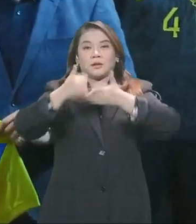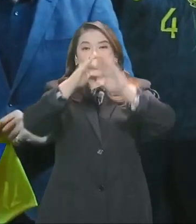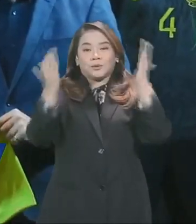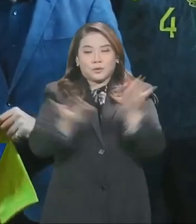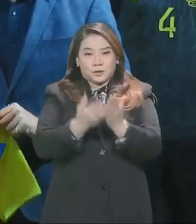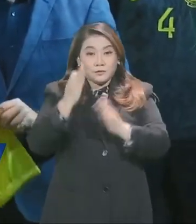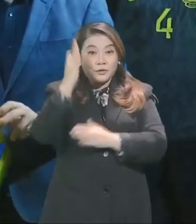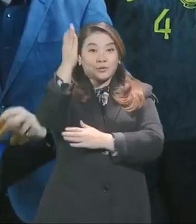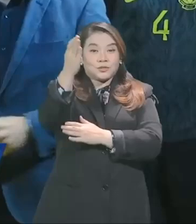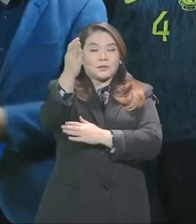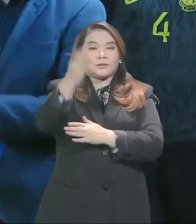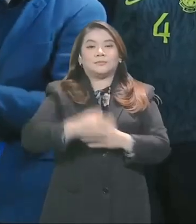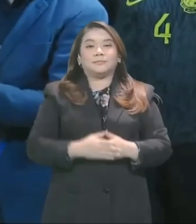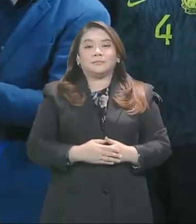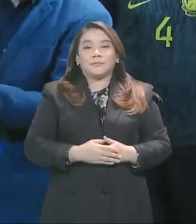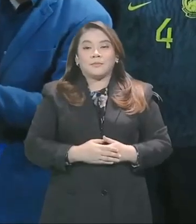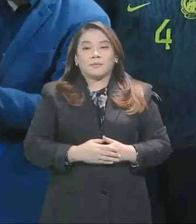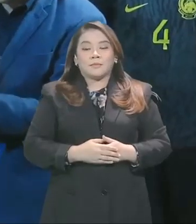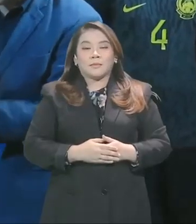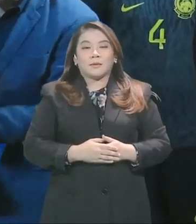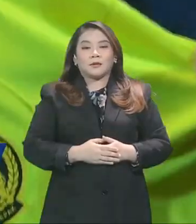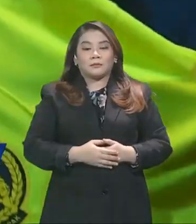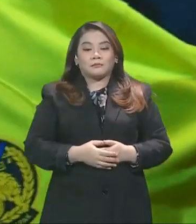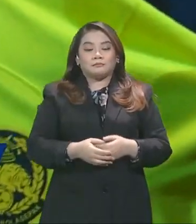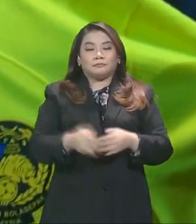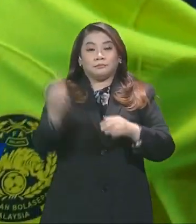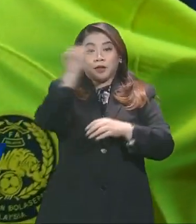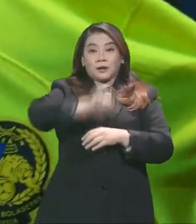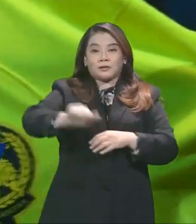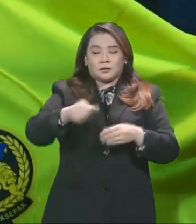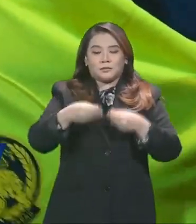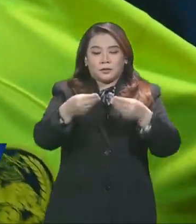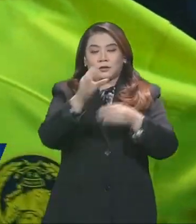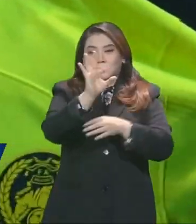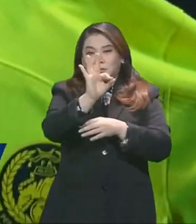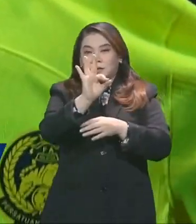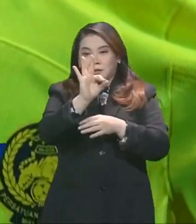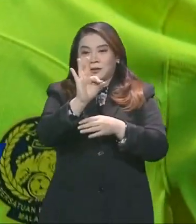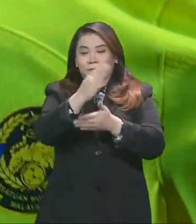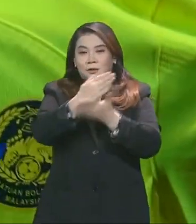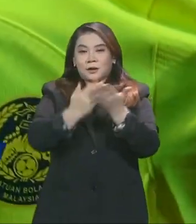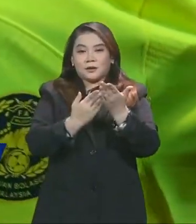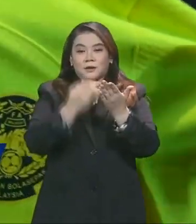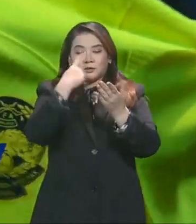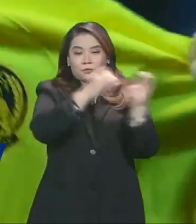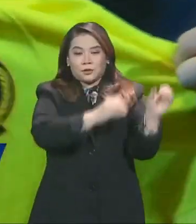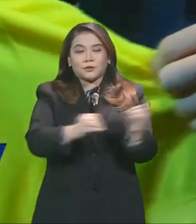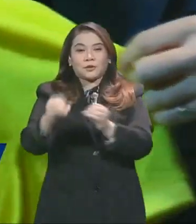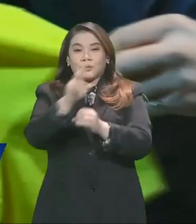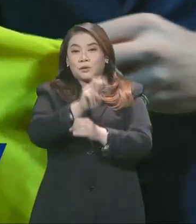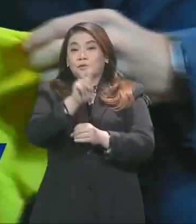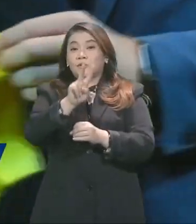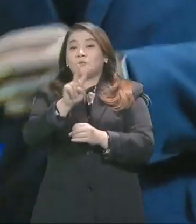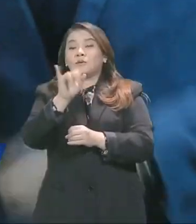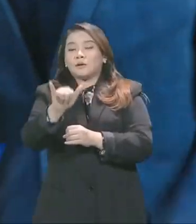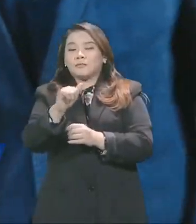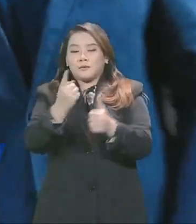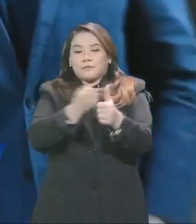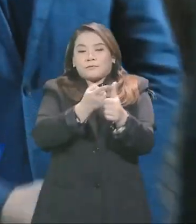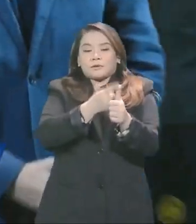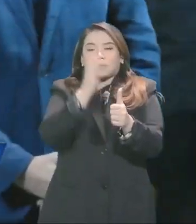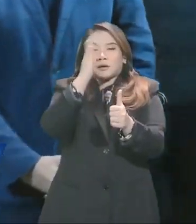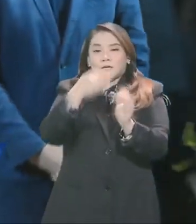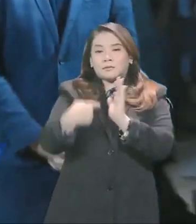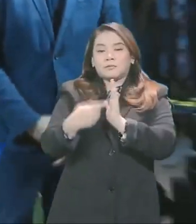masa hadapan. Rantau Asia diberikan sehingga 9 slot pada penganjuran Piala Dunia 2026 yang buat kali pertama